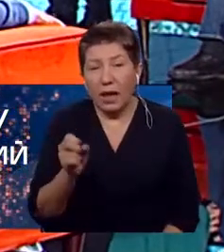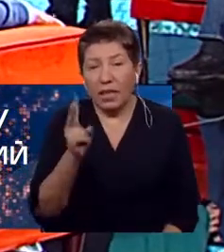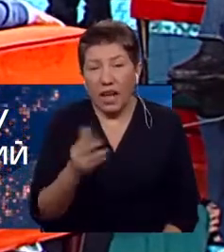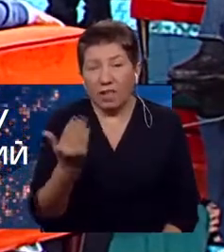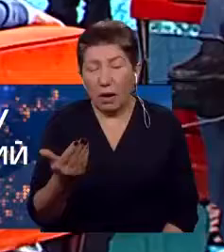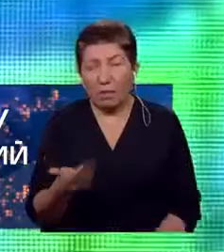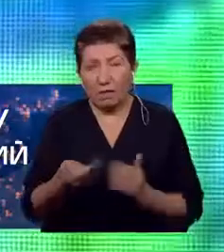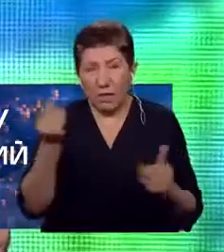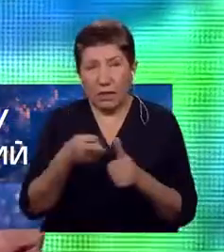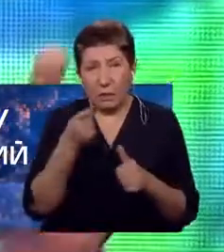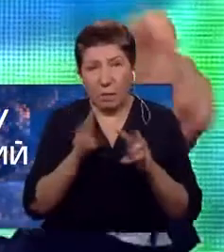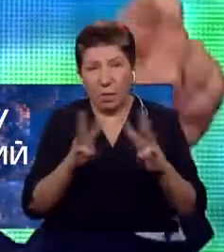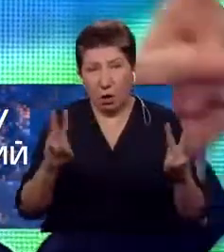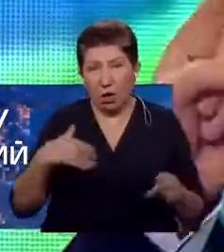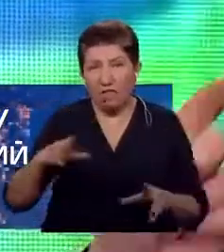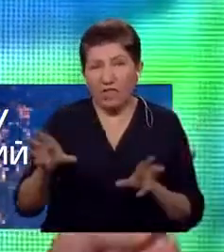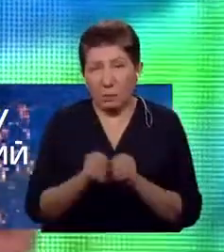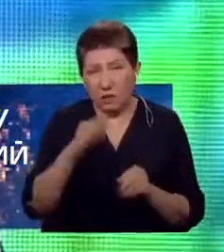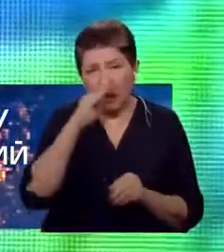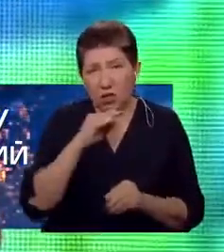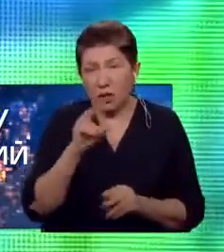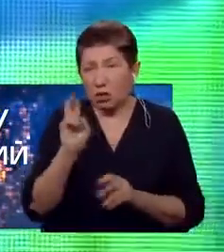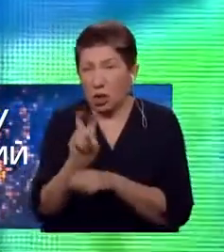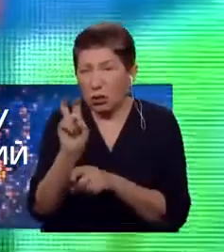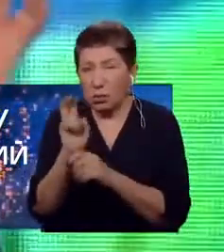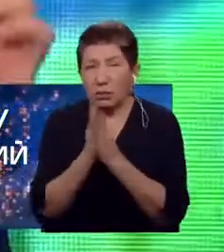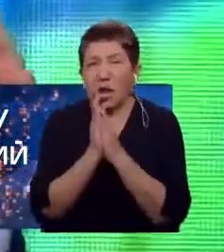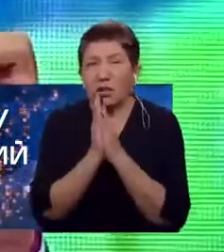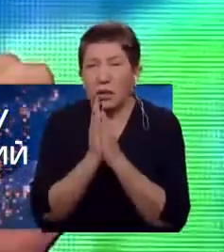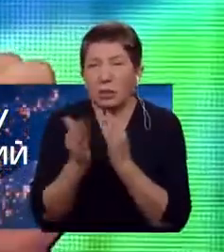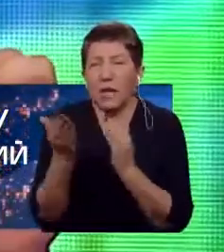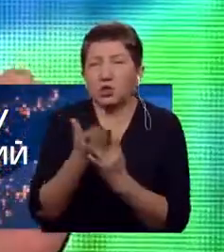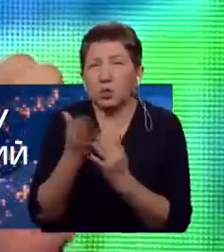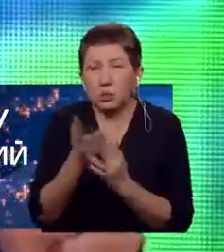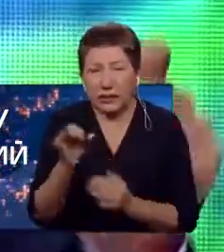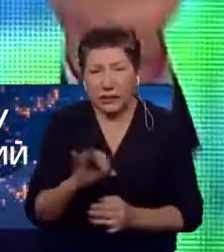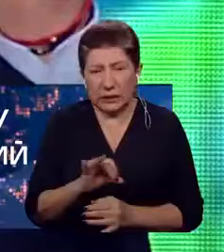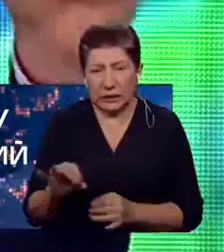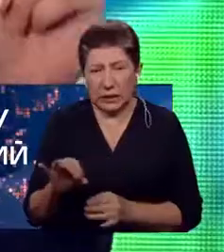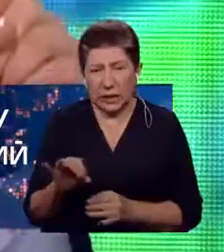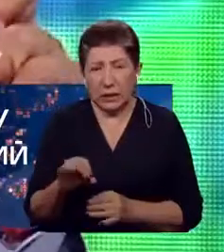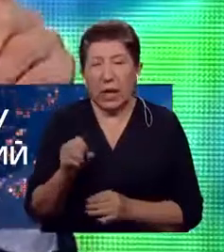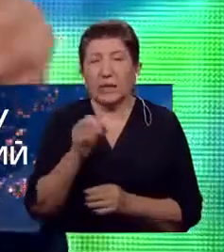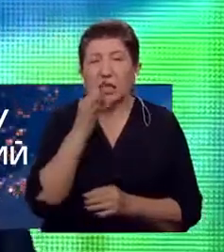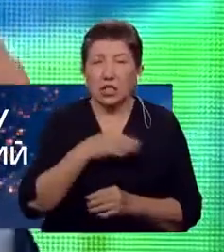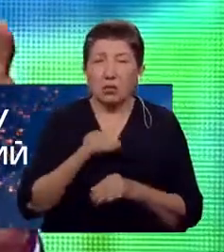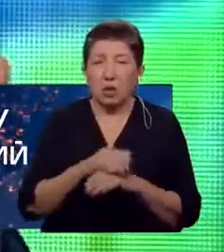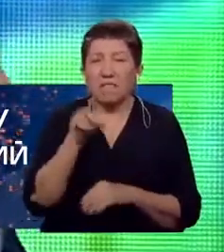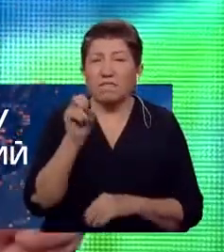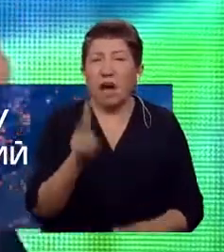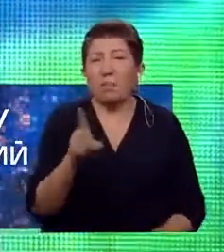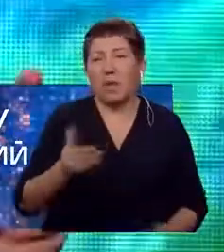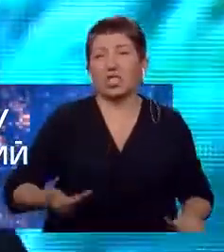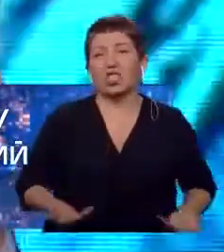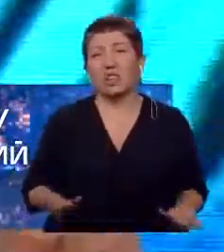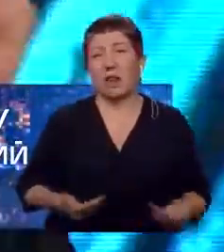імені мільйонів співвітчизників моїх, які оббивають пороги, щоб отримати ці жалюгідні субсидії. Ви чуєте, які... що він робить? Скажіть, будь ласка, як вам живеться на